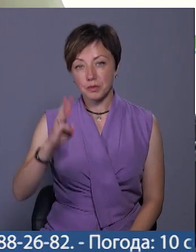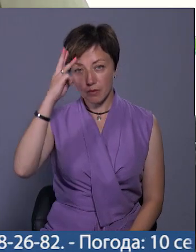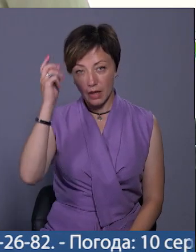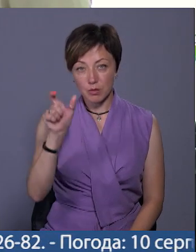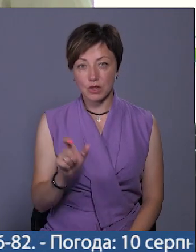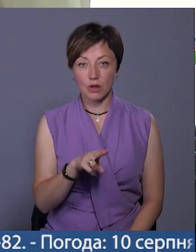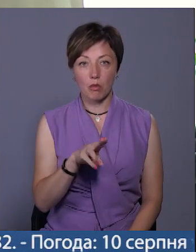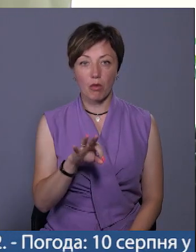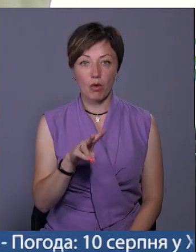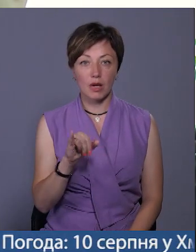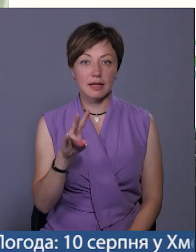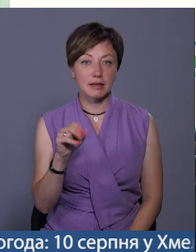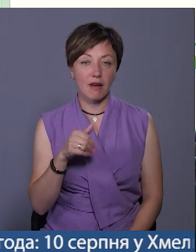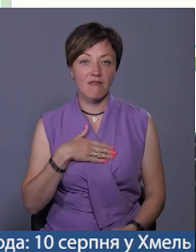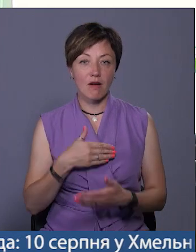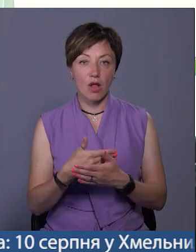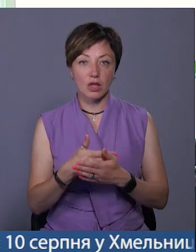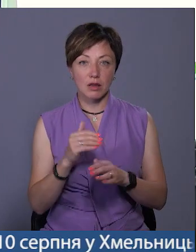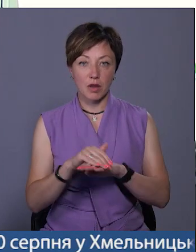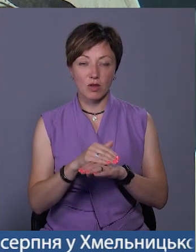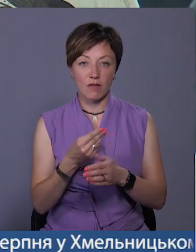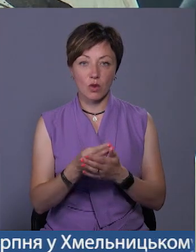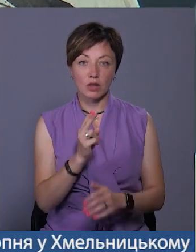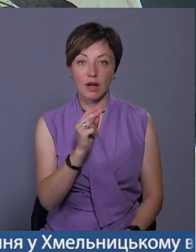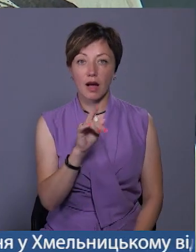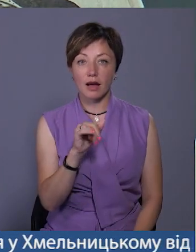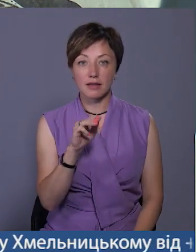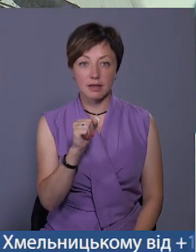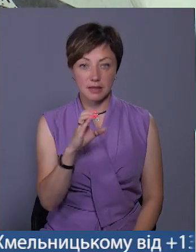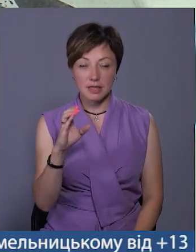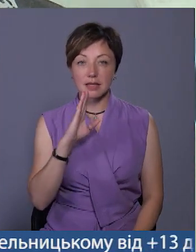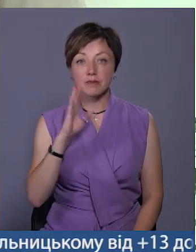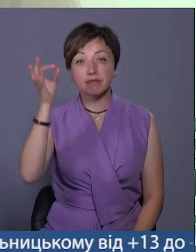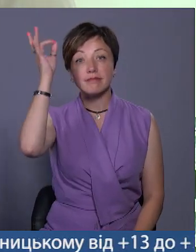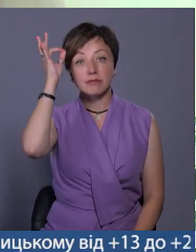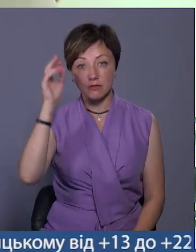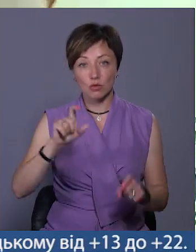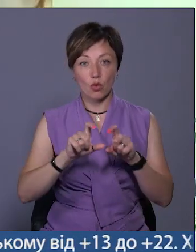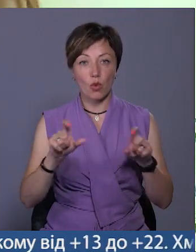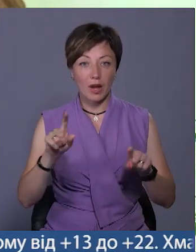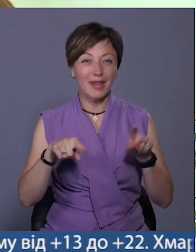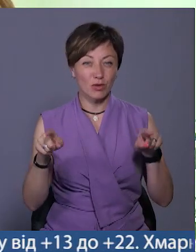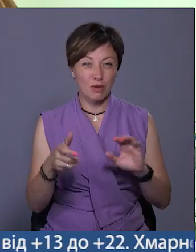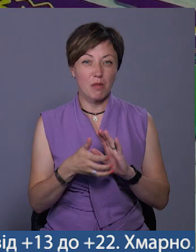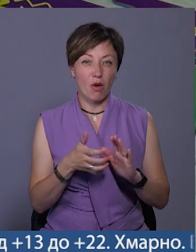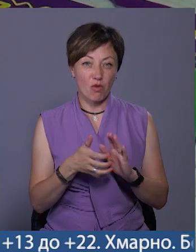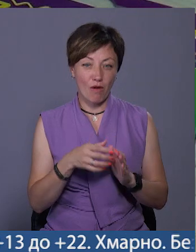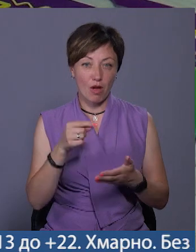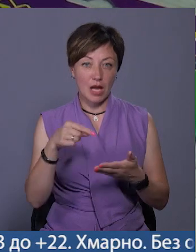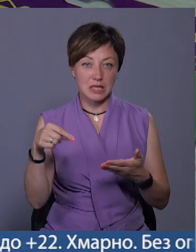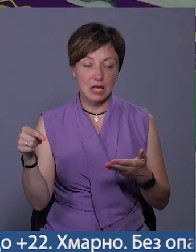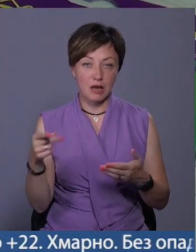Хмельничанка Поліна волонтерить у благодійному фонді «Карітас». Дівчина пригадує, під час навчання у школі іноді бракувало